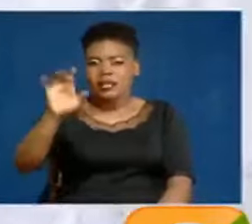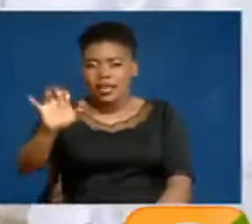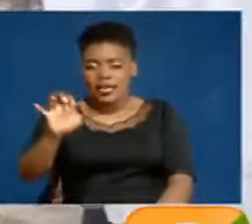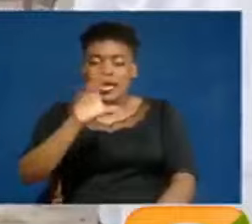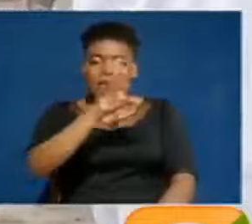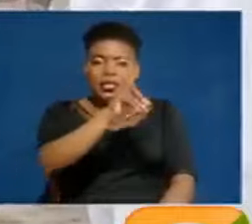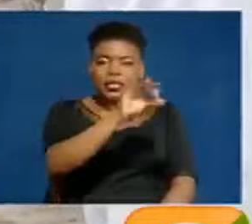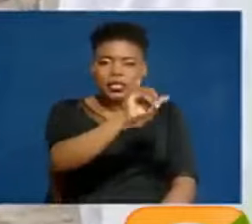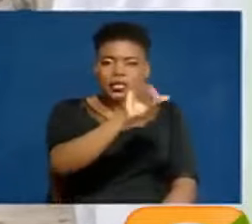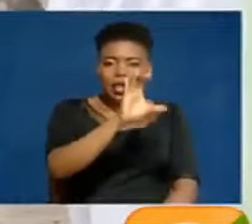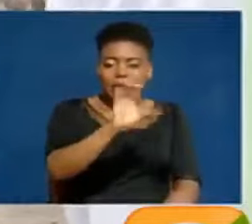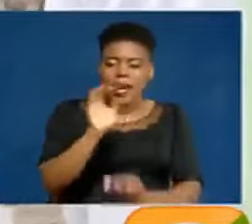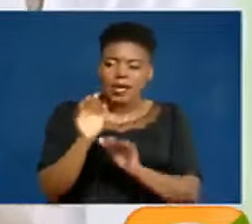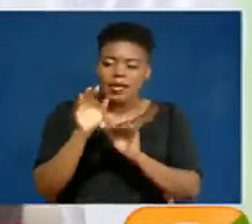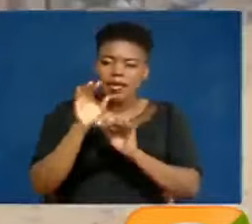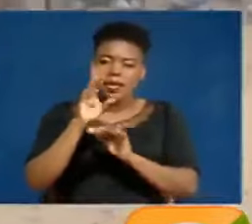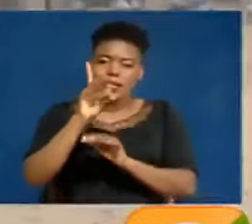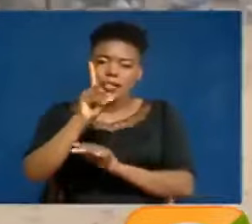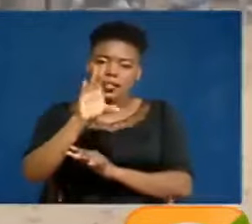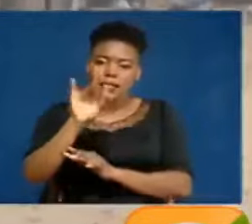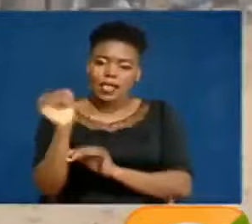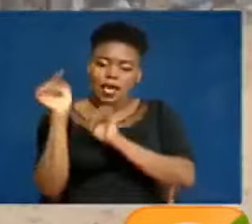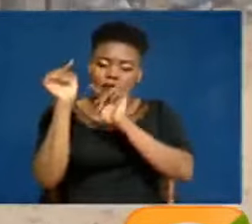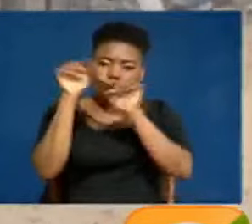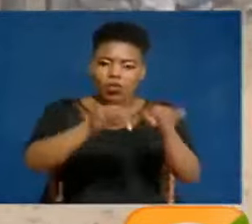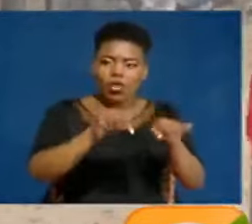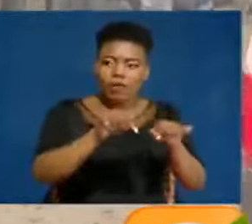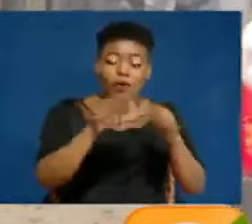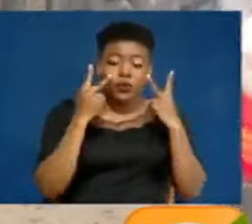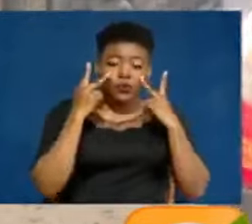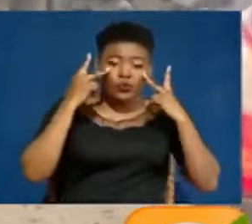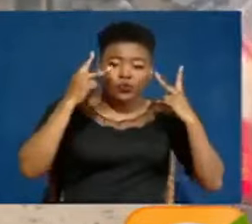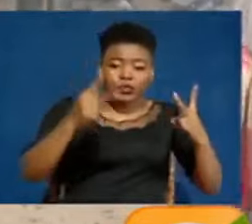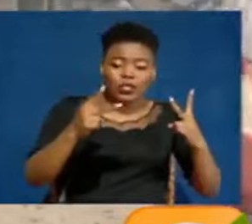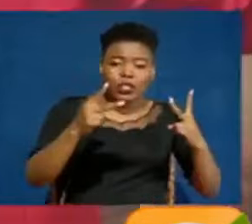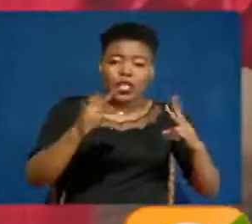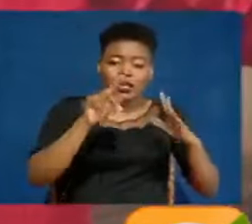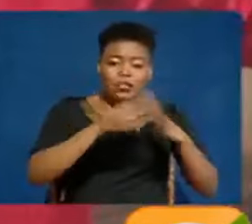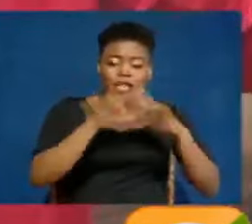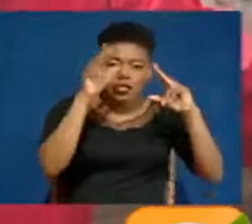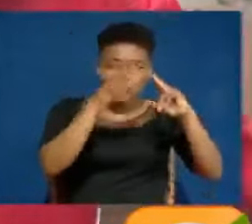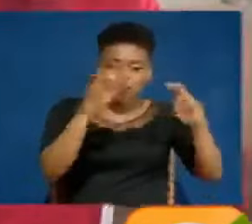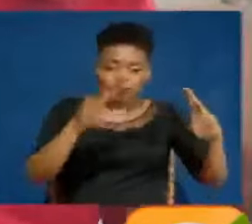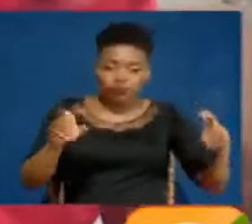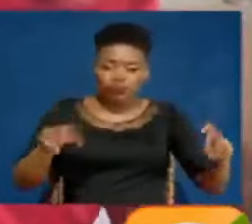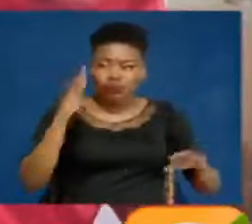ya upelelezi walifika katika eneo la mkasa kuanzisha uchunguzi.